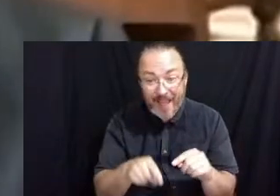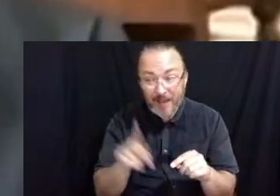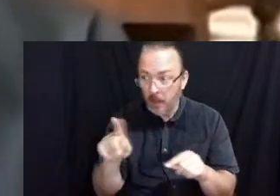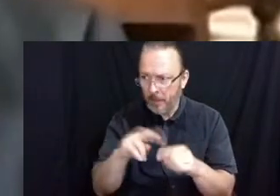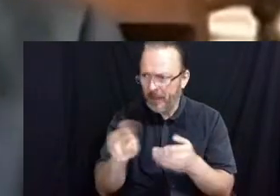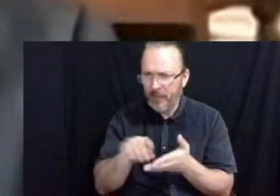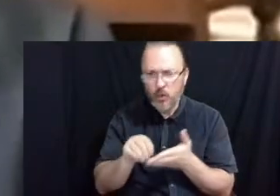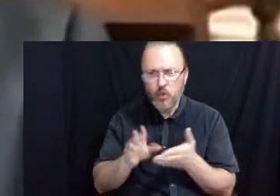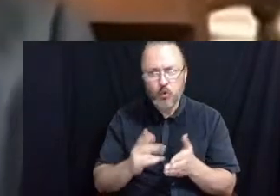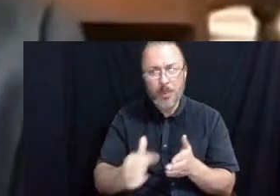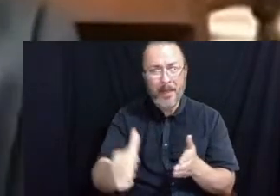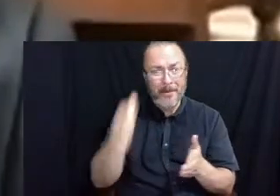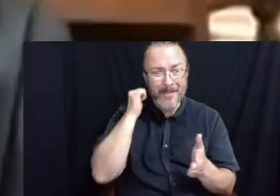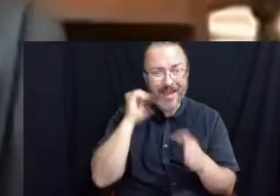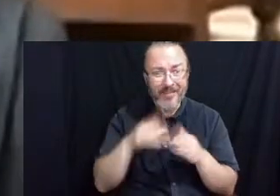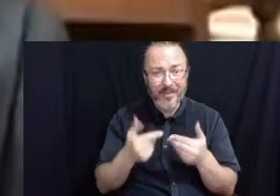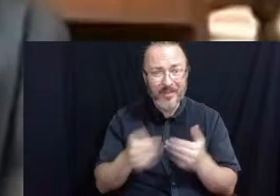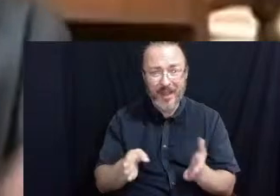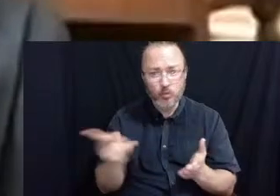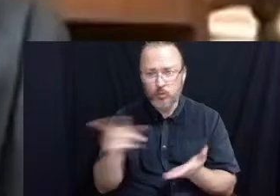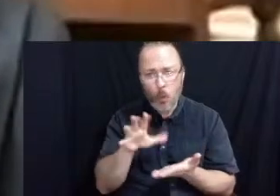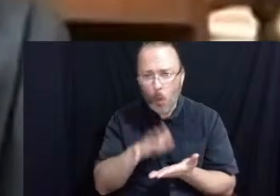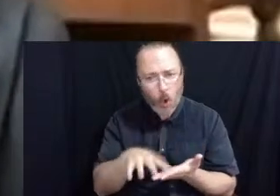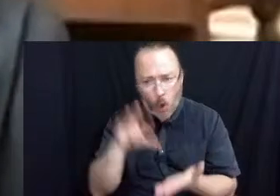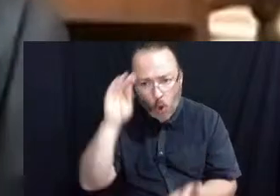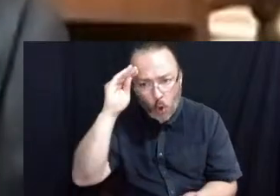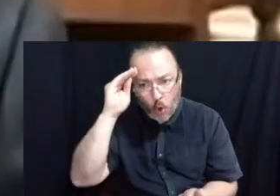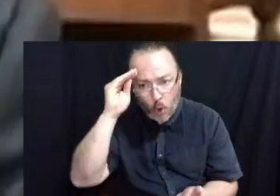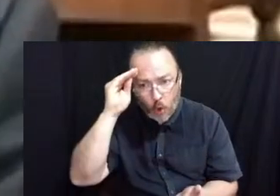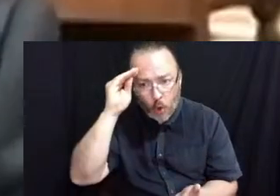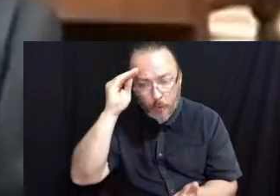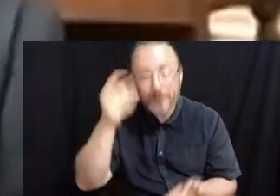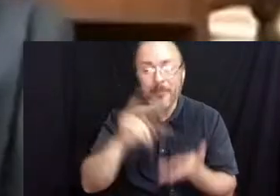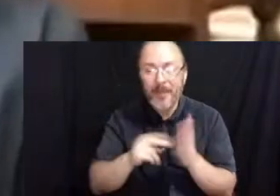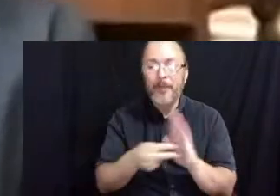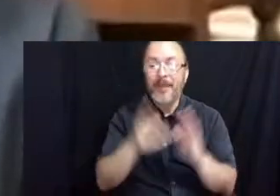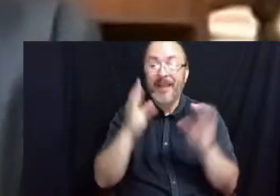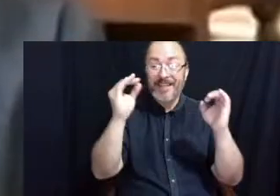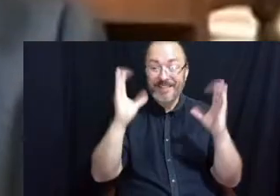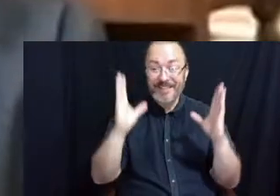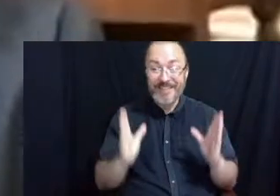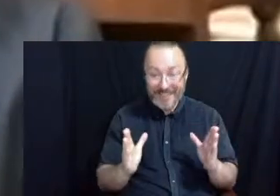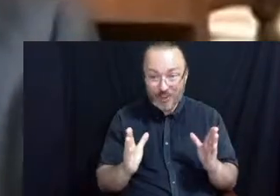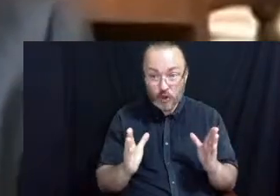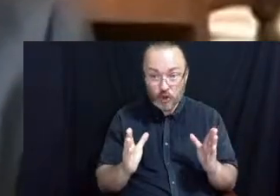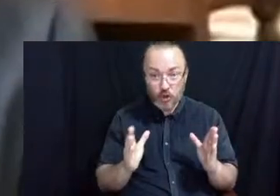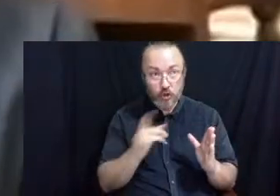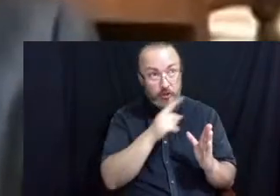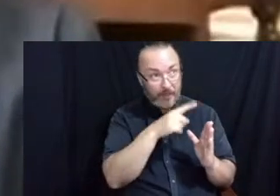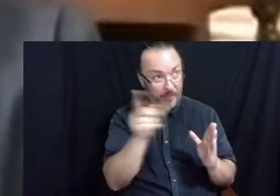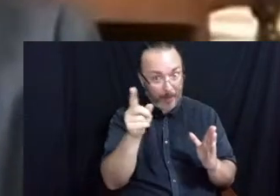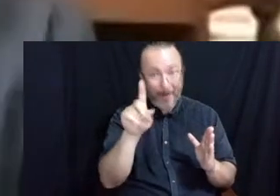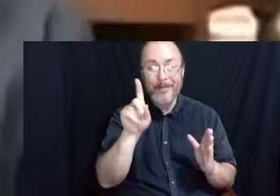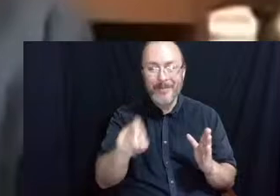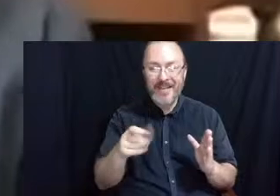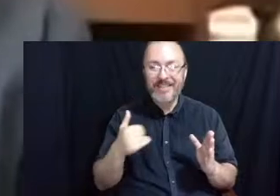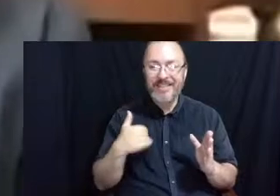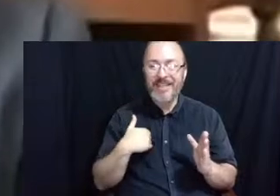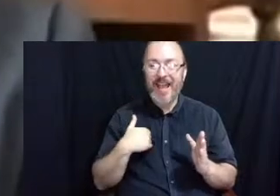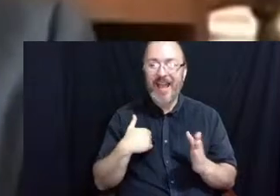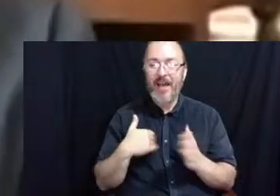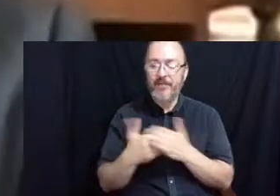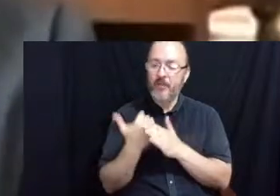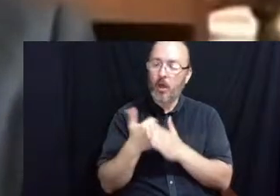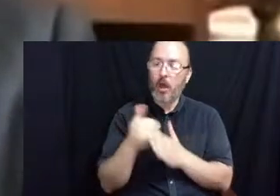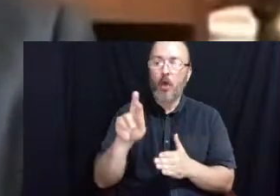de compte, cet enfant aura du mal à apprendre s'il est trop loin du tableau. Et donc, il faut que les enseignants suivent des